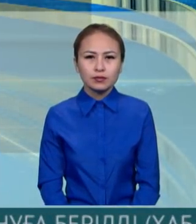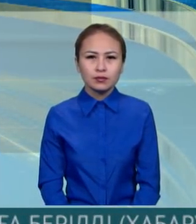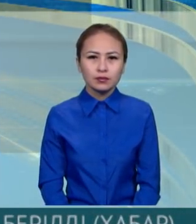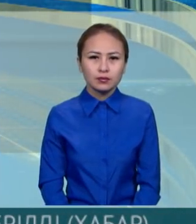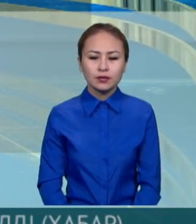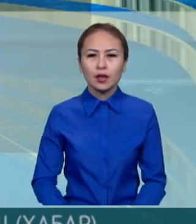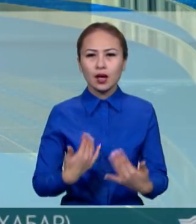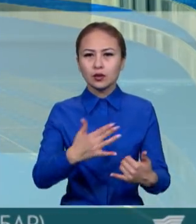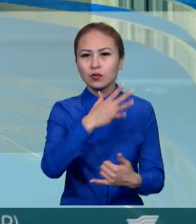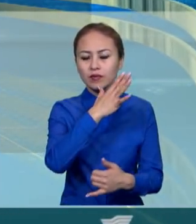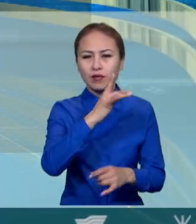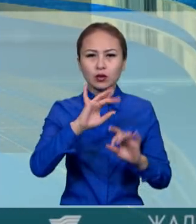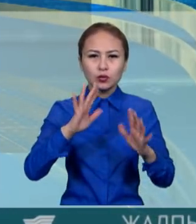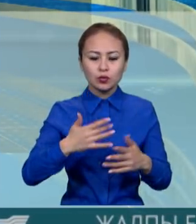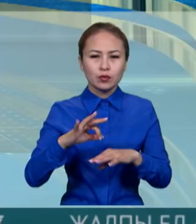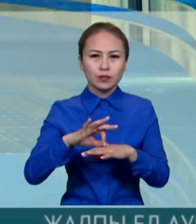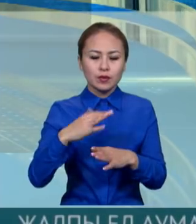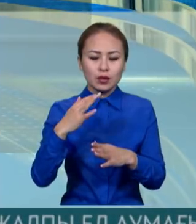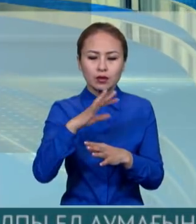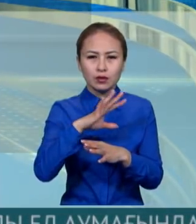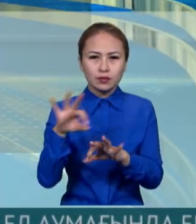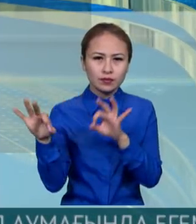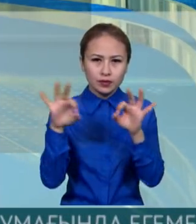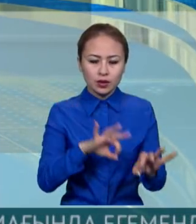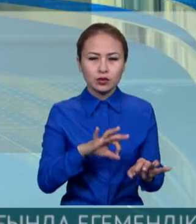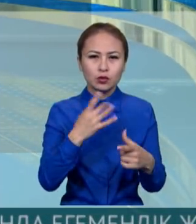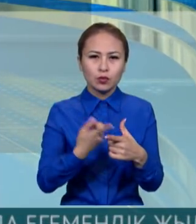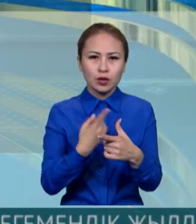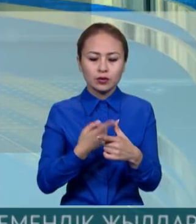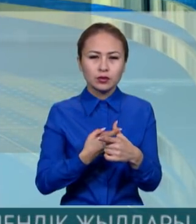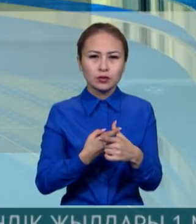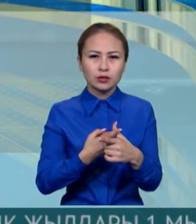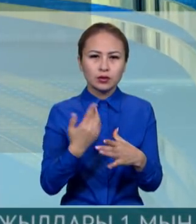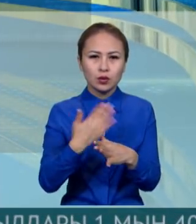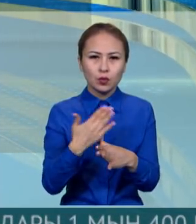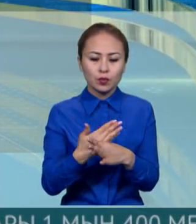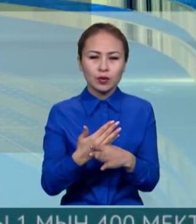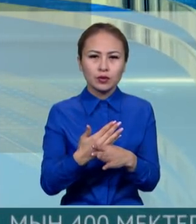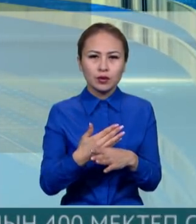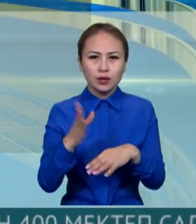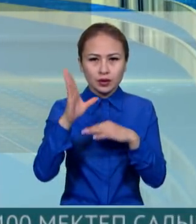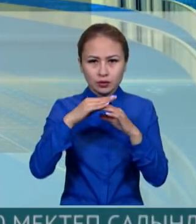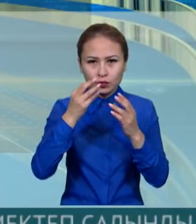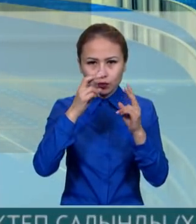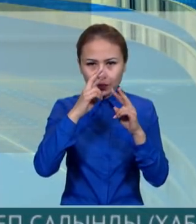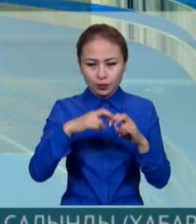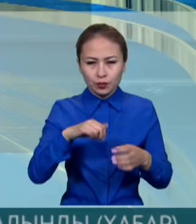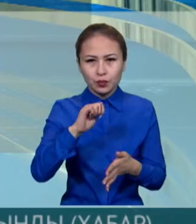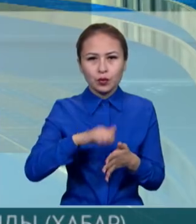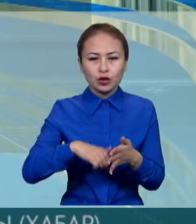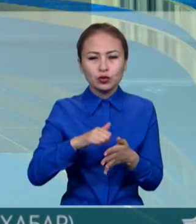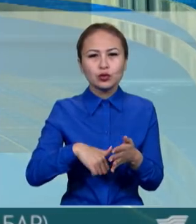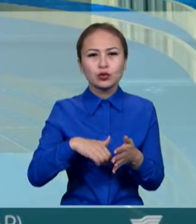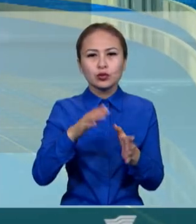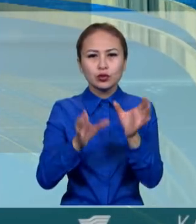Қазіргі уақытта авария құтқару жұмыстары жүргізіліп жатыр. Электр котелді әкеледі, кешке жақын қарай үйлерге